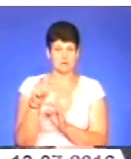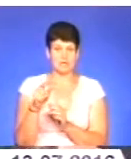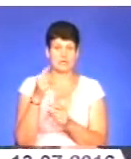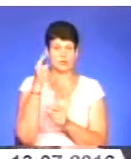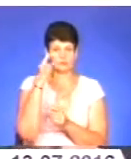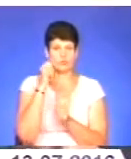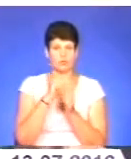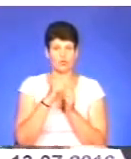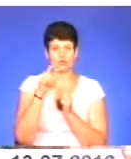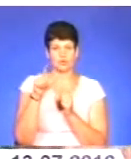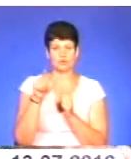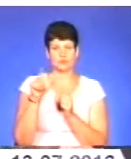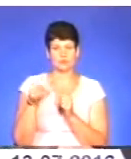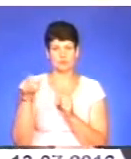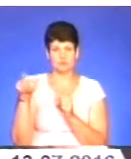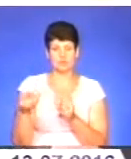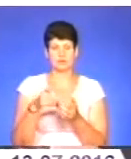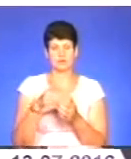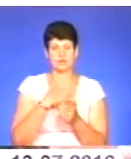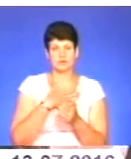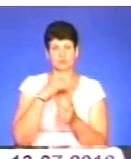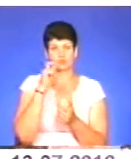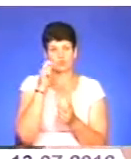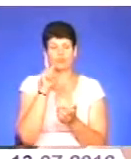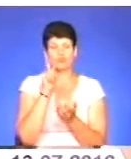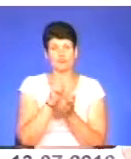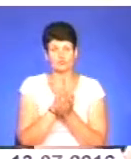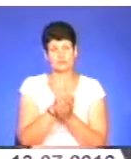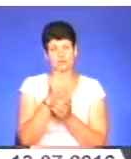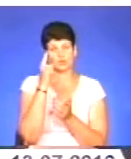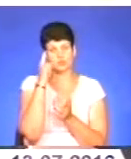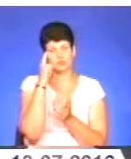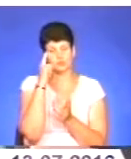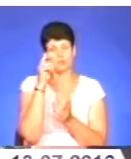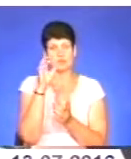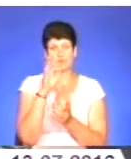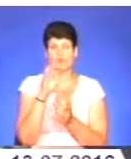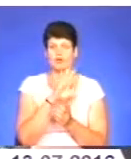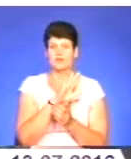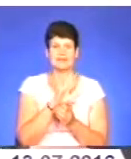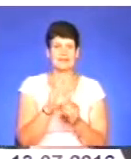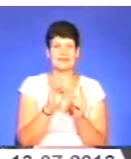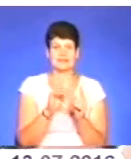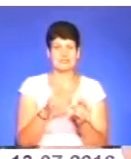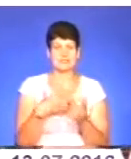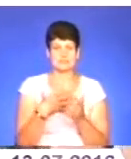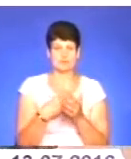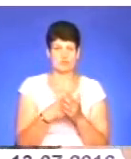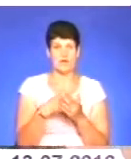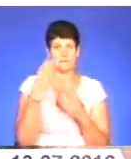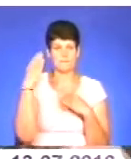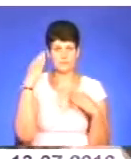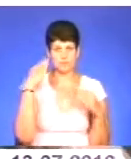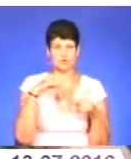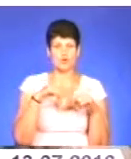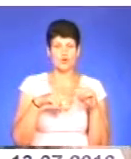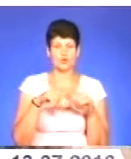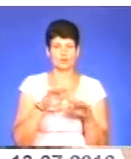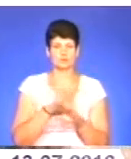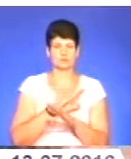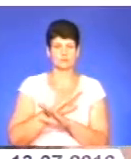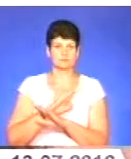платити, щоб тільки було все нормально. Я сама з міста Ужгорода, але в нашому місті теж люди складаються, тому що вони шанують пам'ять